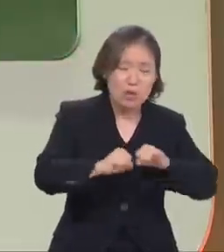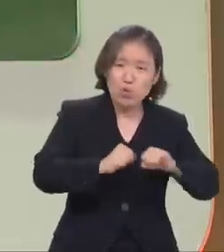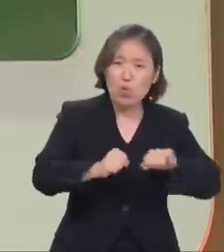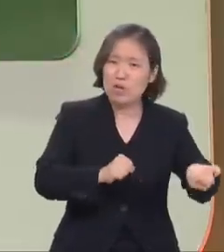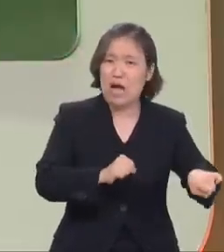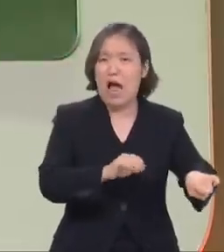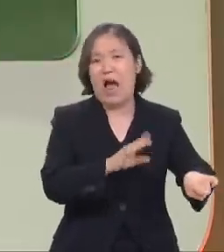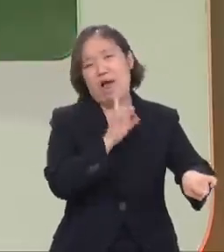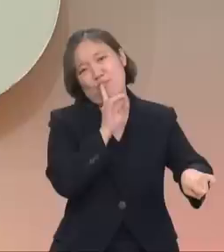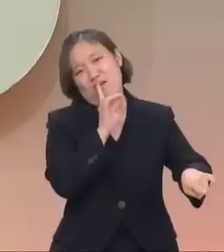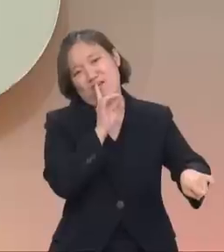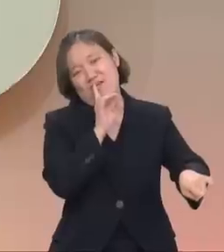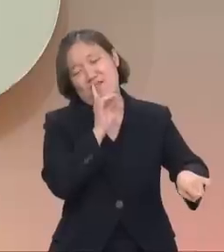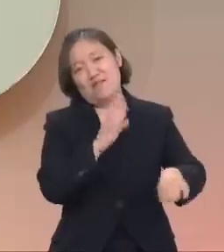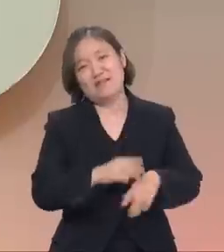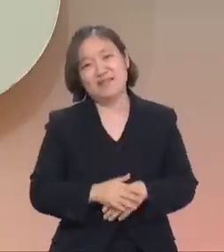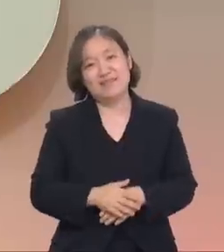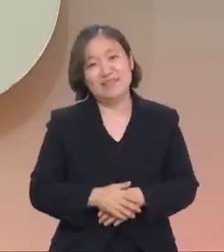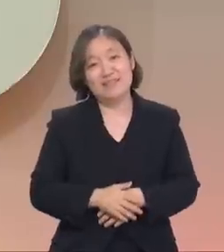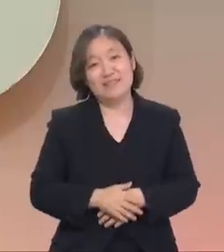안 따라 줘요 다